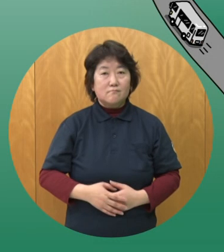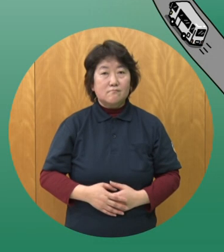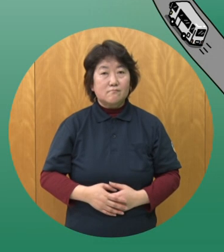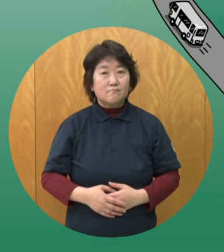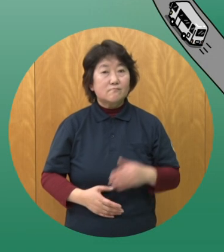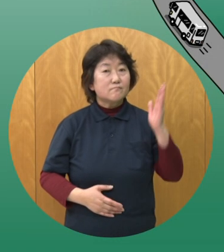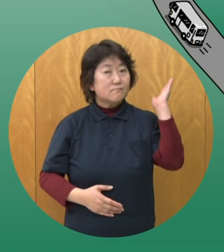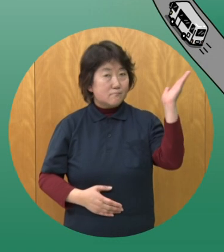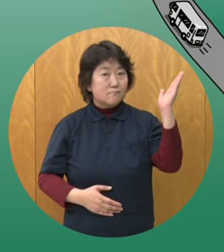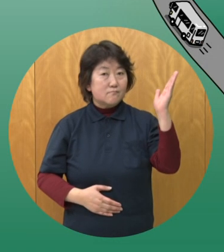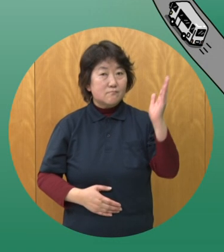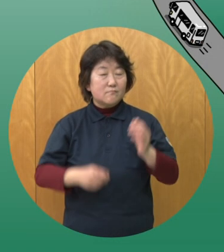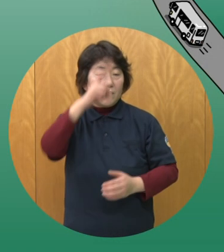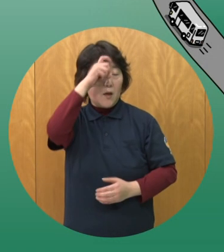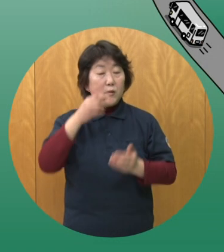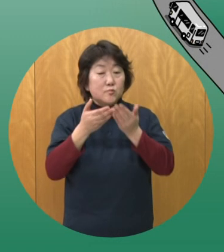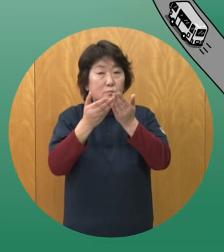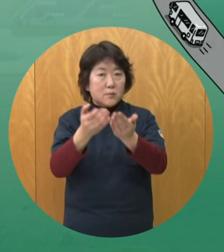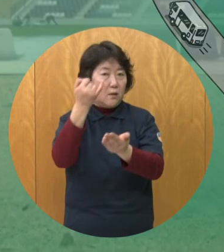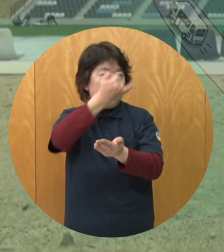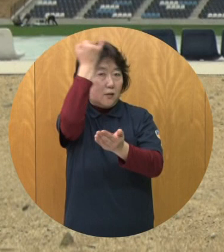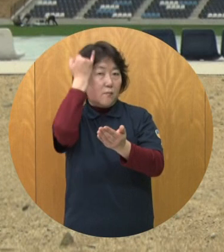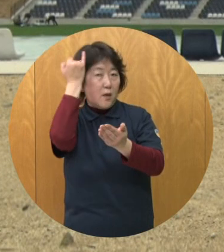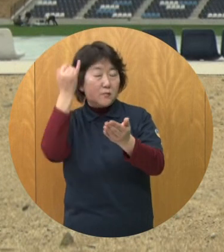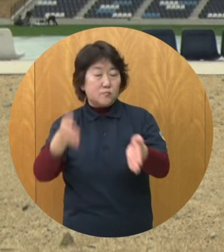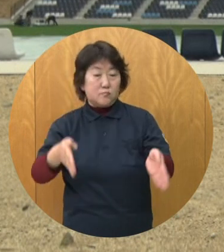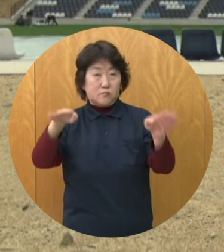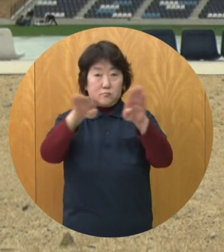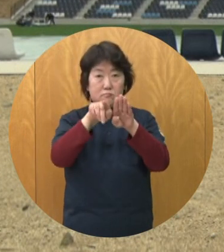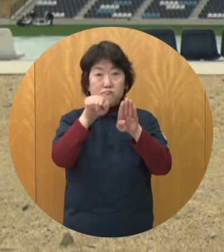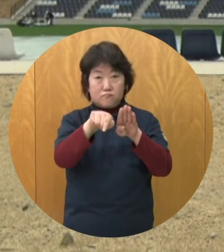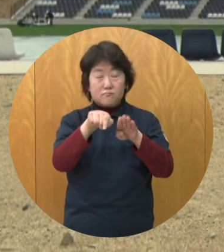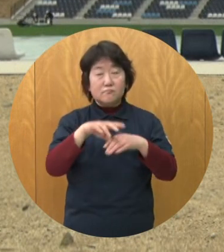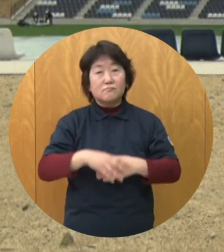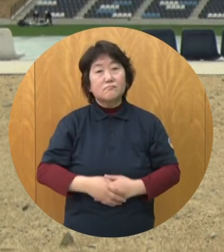まずはこの海賊船をイメージしたクラブハウス。